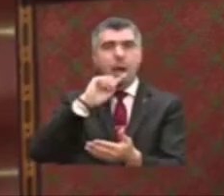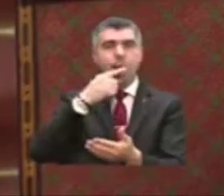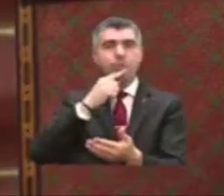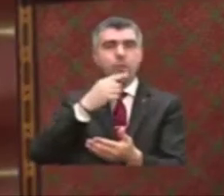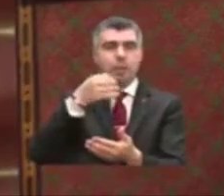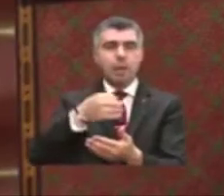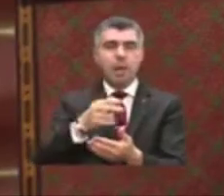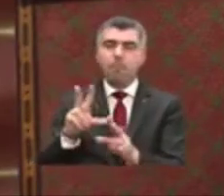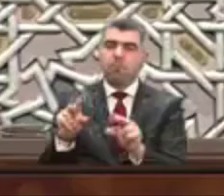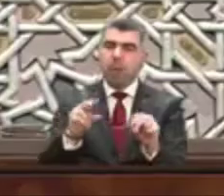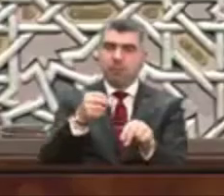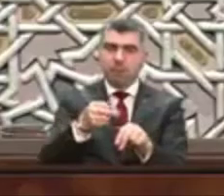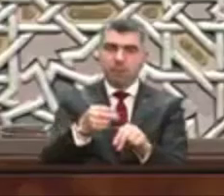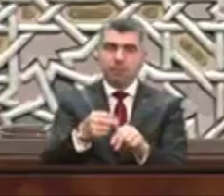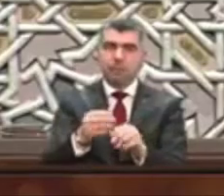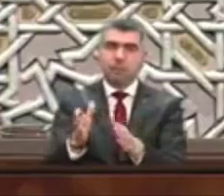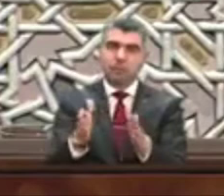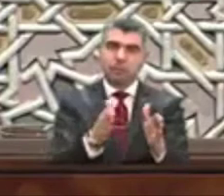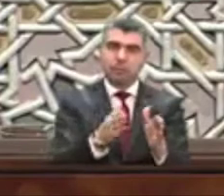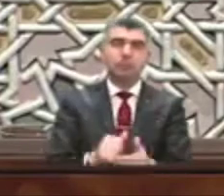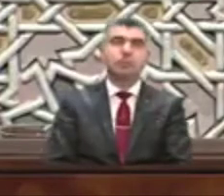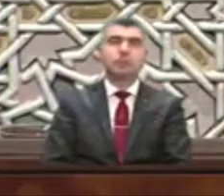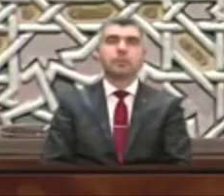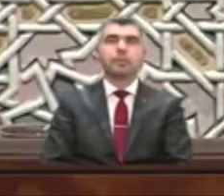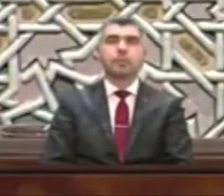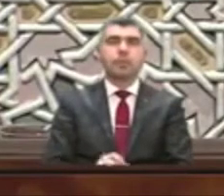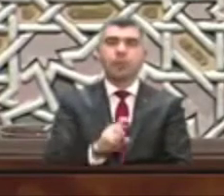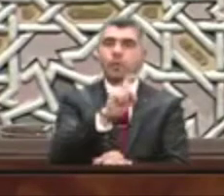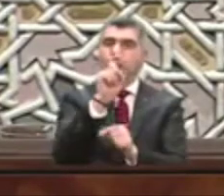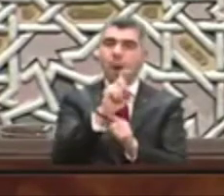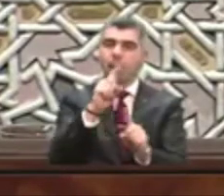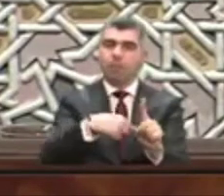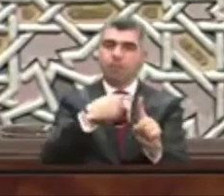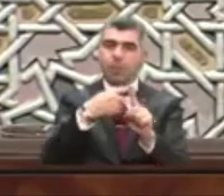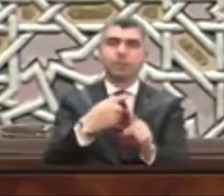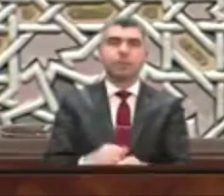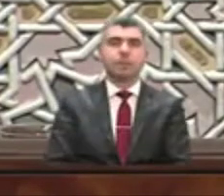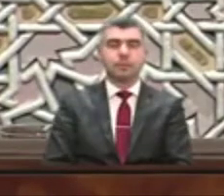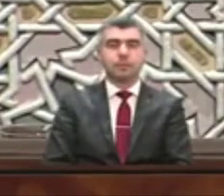عليها. شكرا. شكرا سيد الوزير المحترم. سيد النائب المحترم تفضلوا التعقيب.